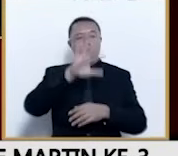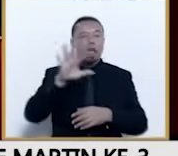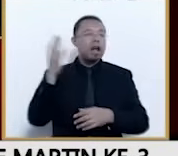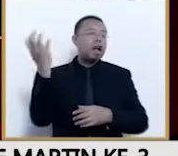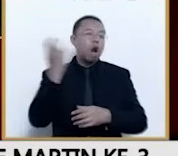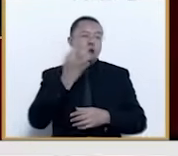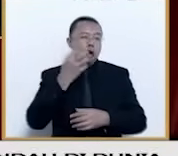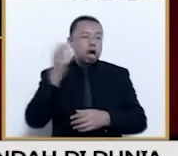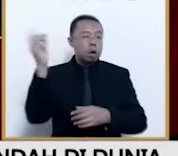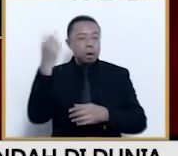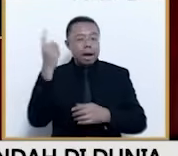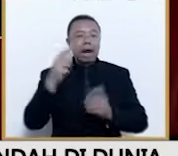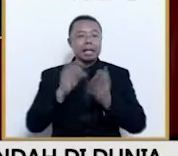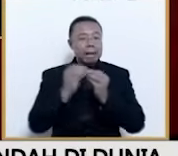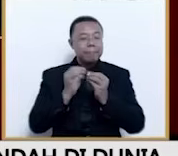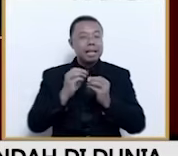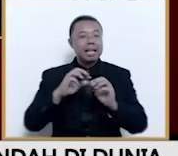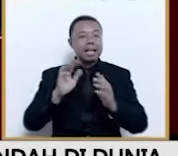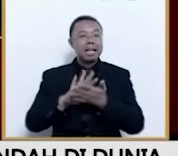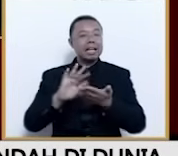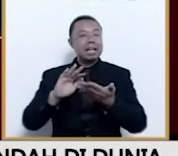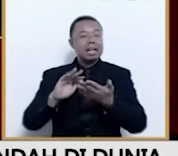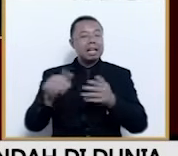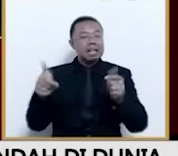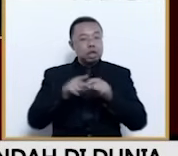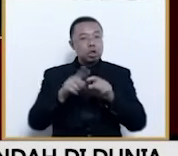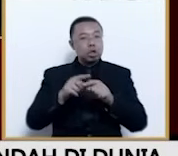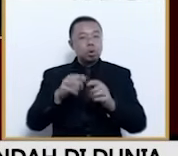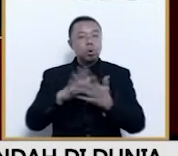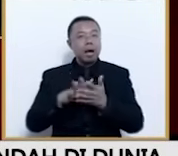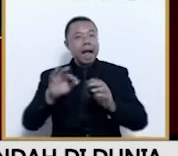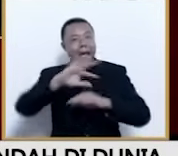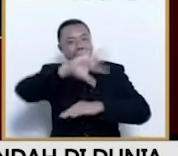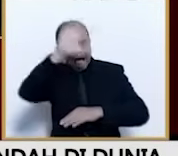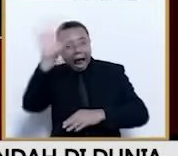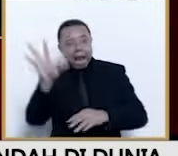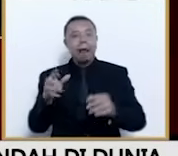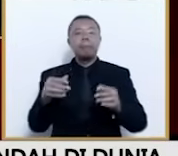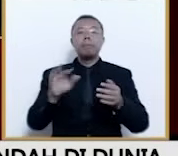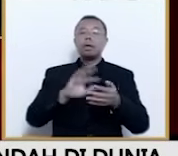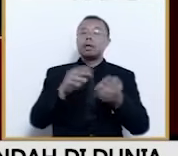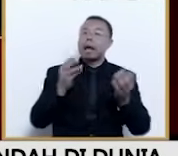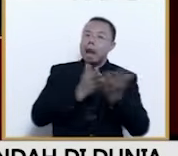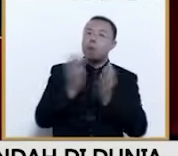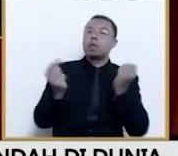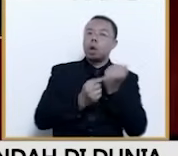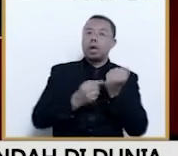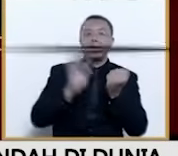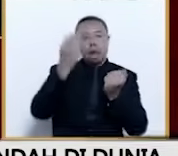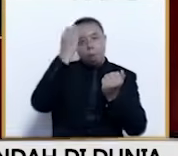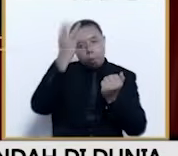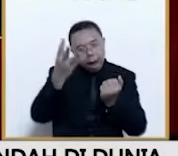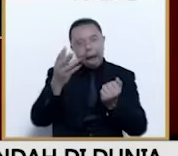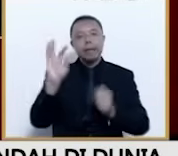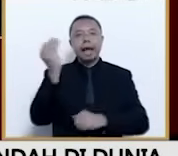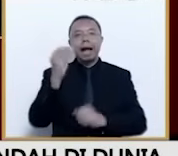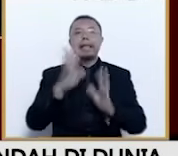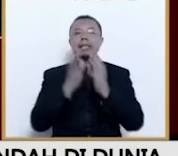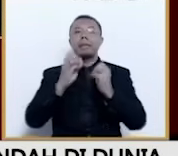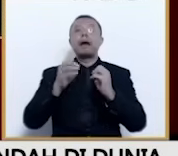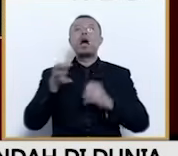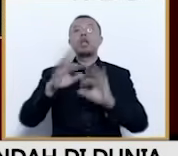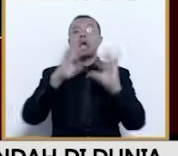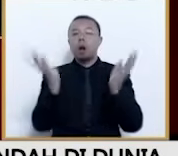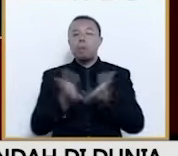secara ekologis, kita selesaikan secara teknologis. Dan jangan lupa, karena Jakarta semangat kota global,